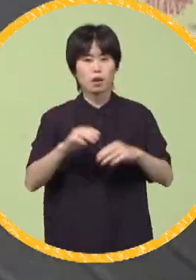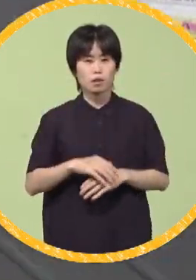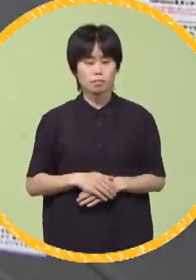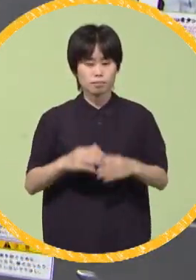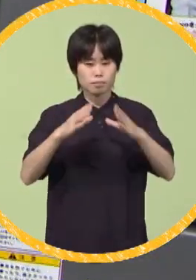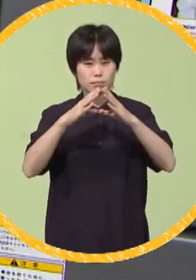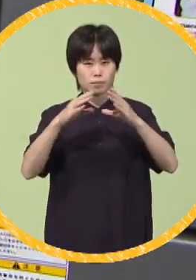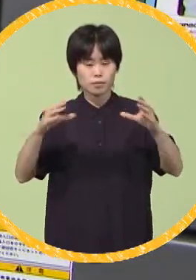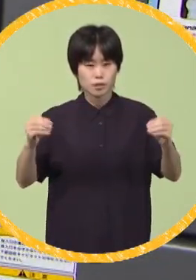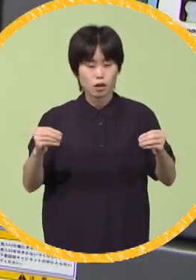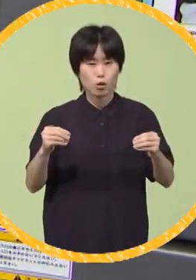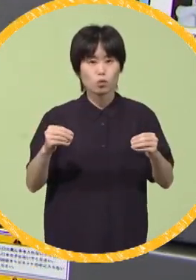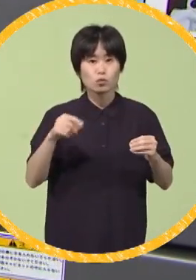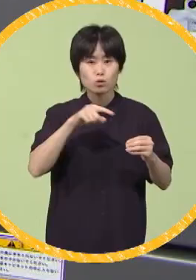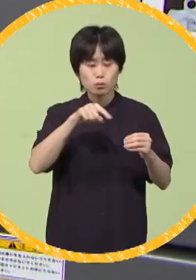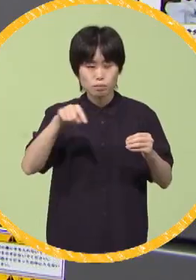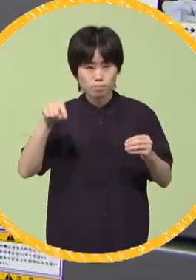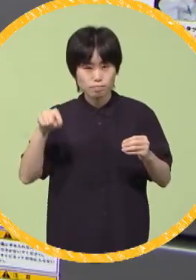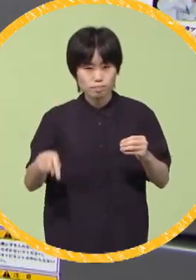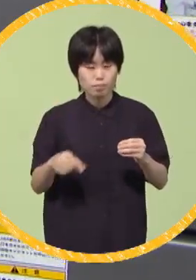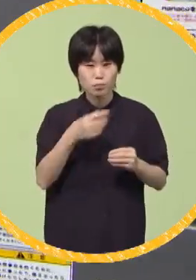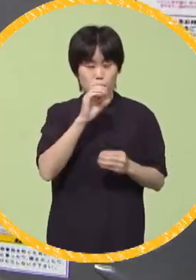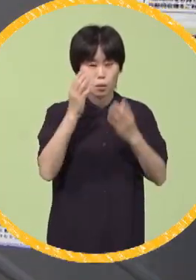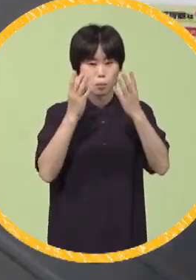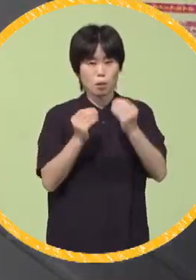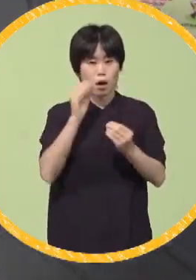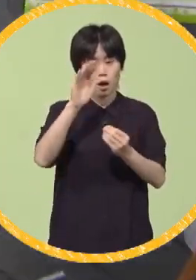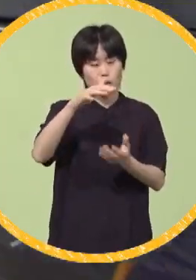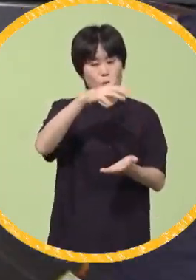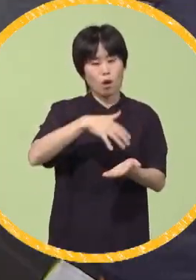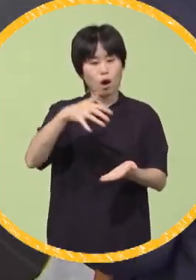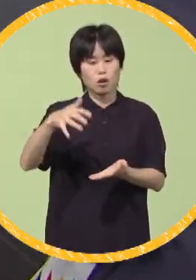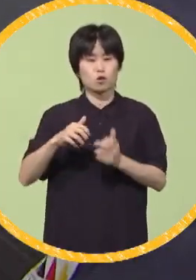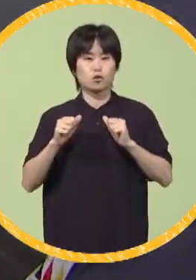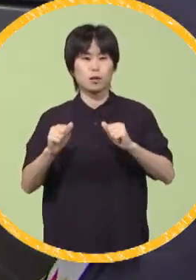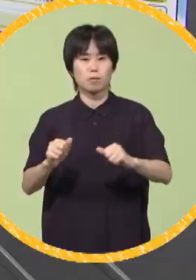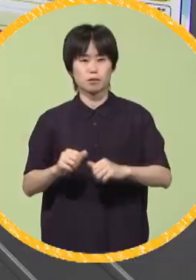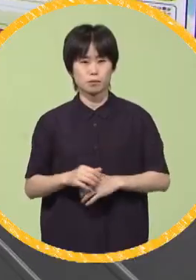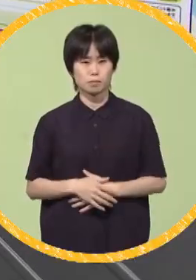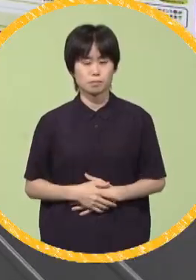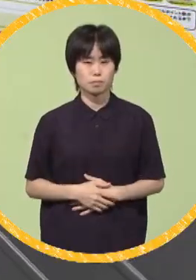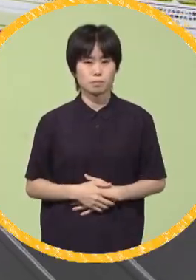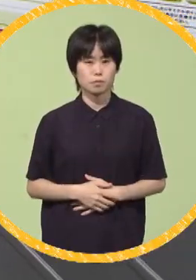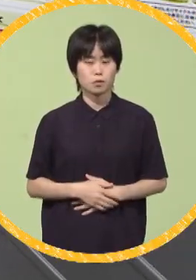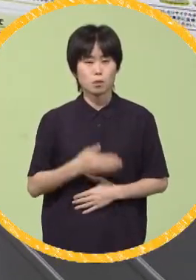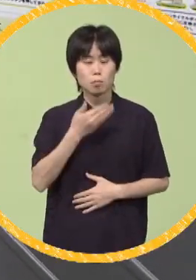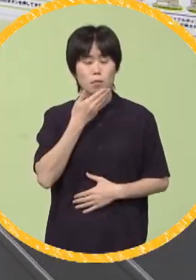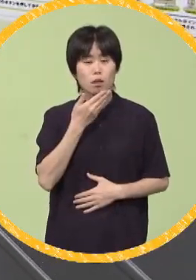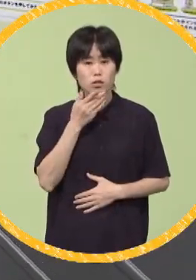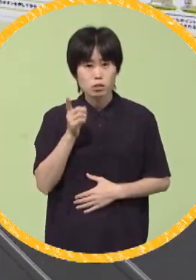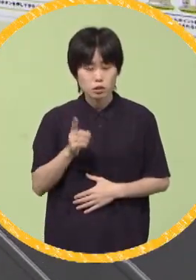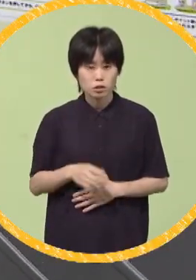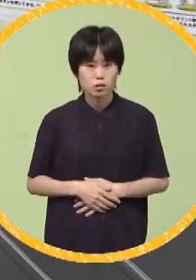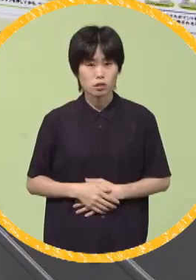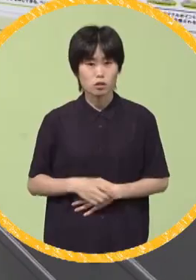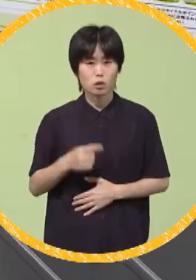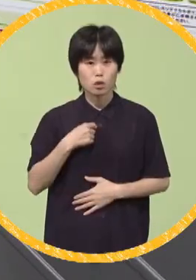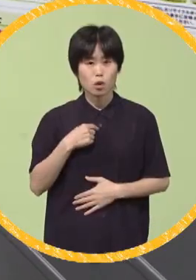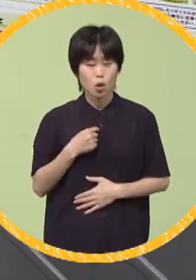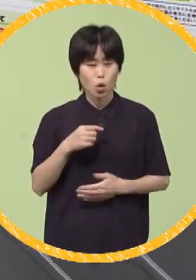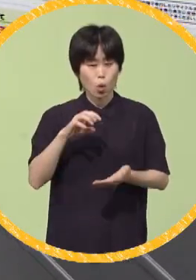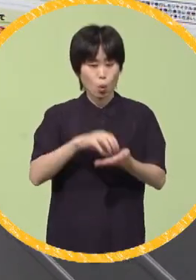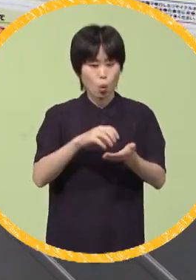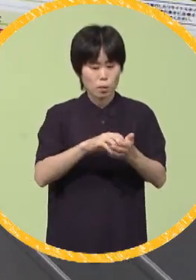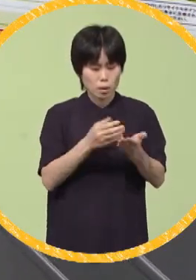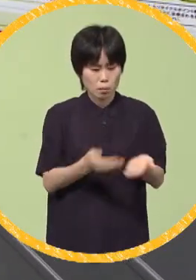のイトーヨーカドーなどの店舗で使用済みペットボトルの回収を行っています。 いや、便利ですね。うちちょっとやっぱりゴ